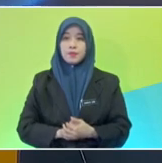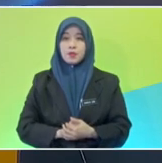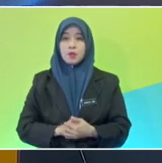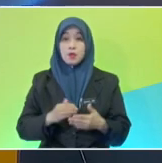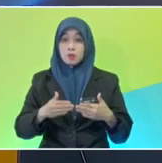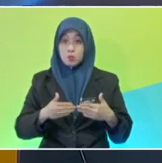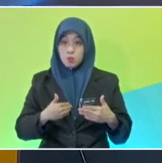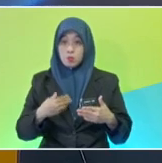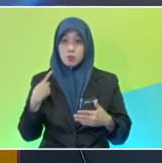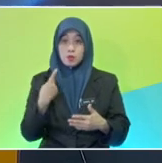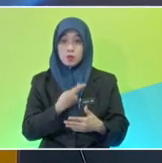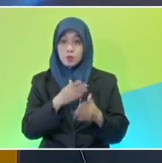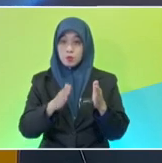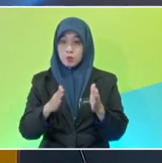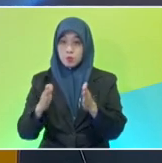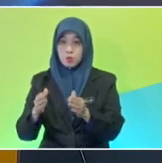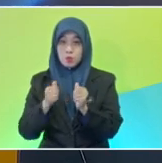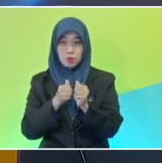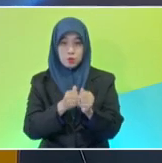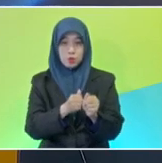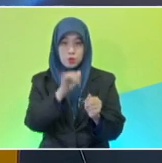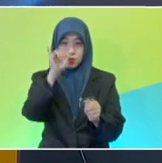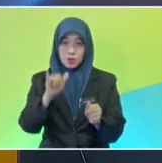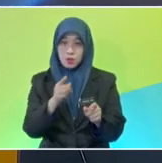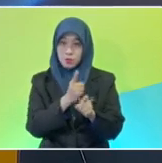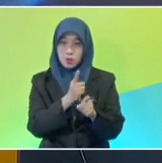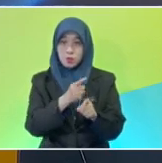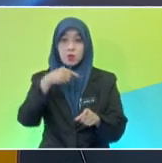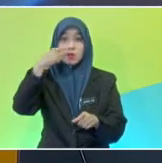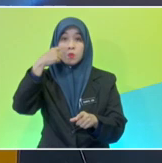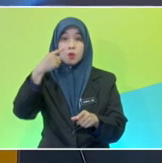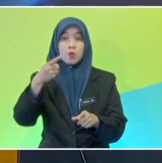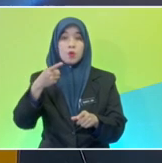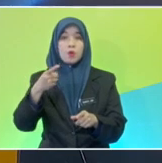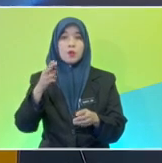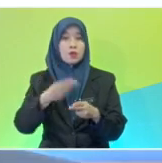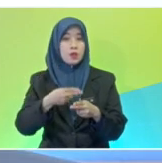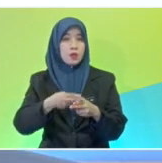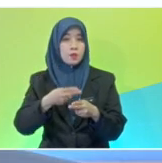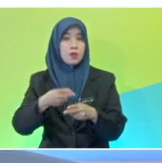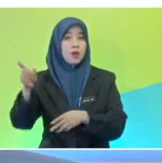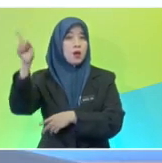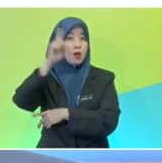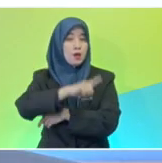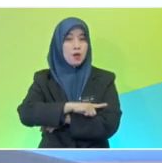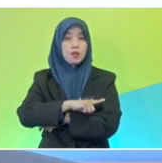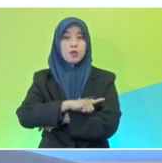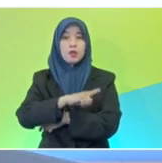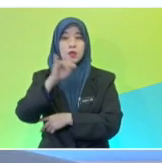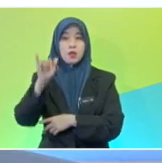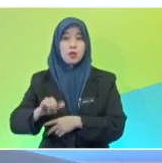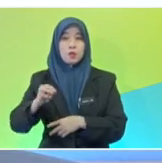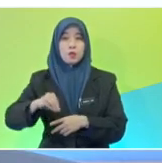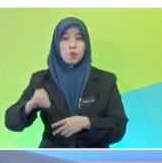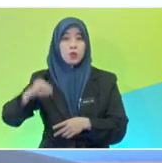Sebelum kita susun mengikut turutan yang betul, baik, kita nak sebut dulu nama-nama hari yang mungkin murid-murid kat rumah semua tahu.